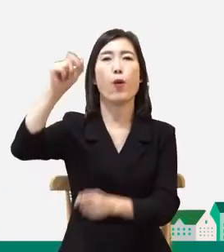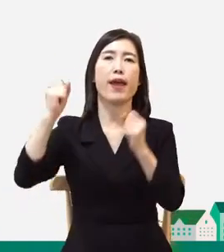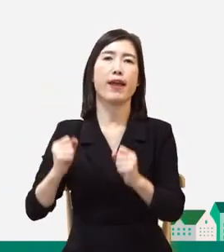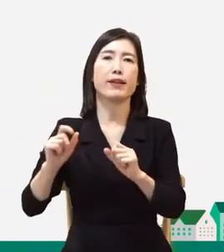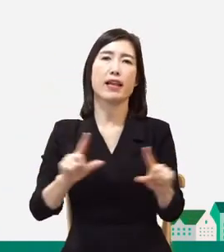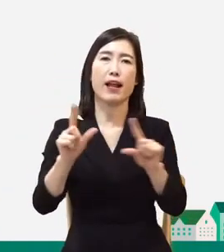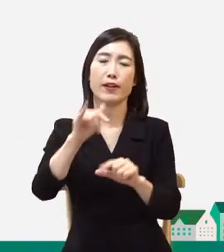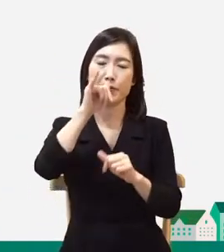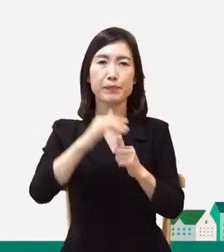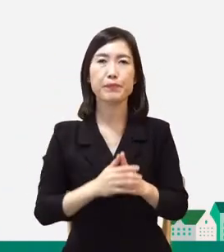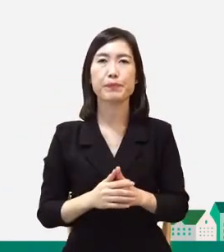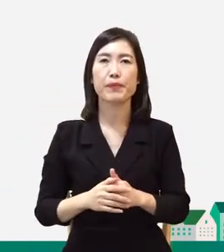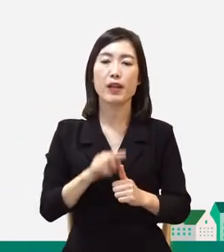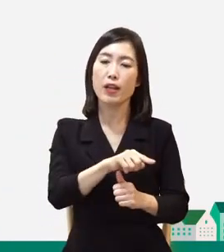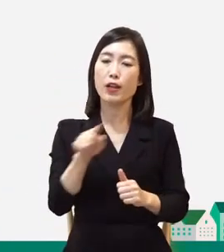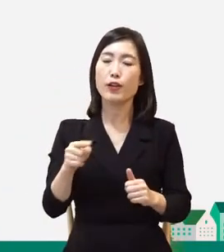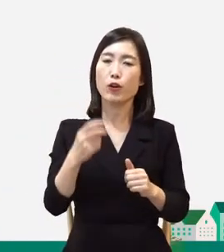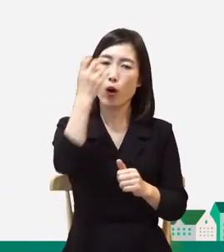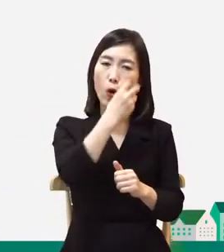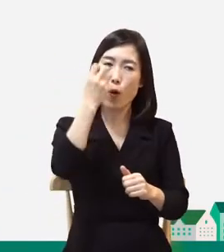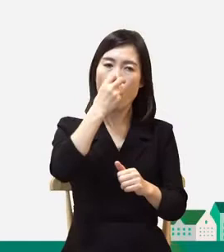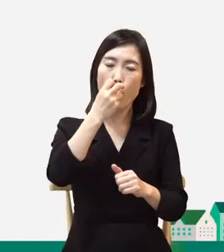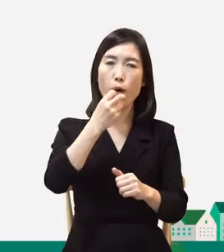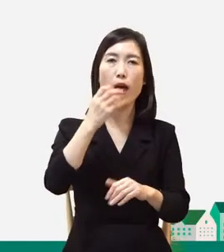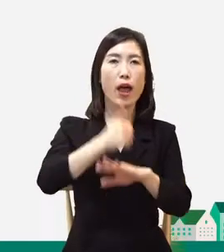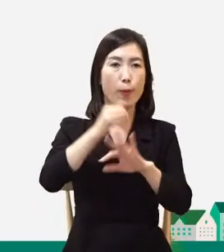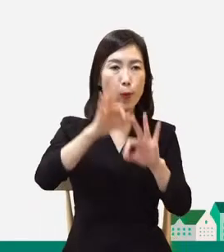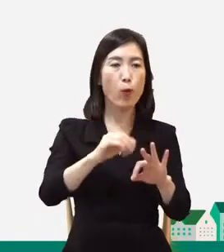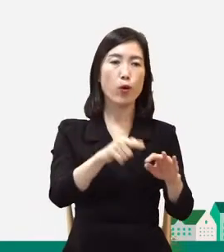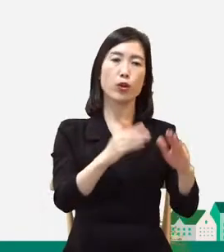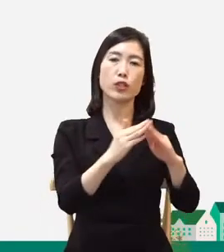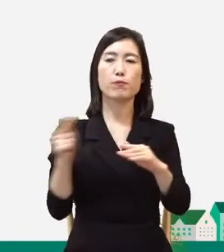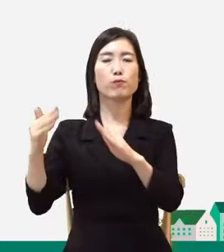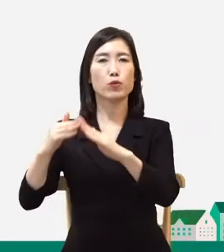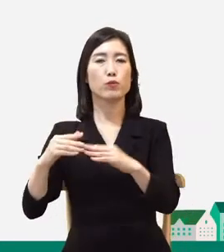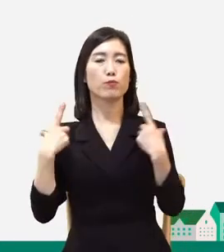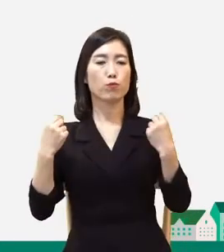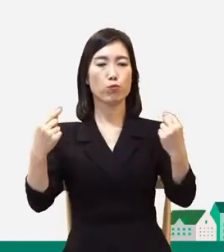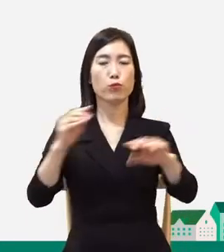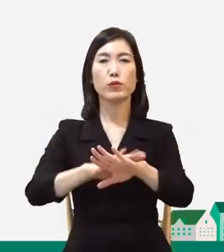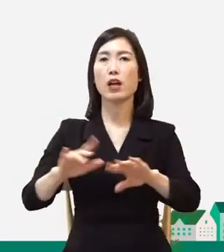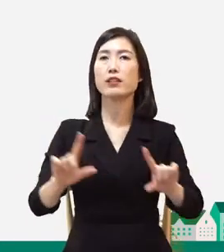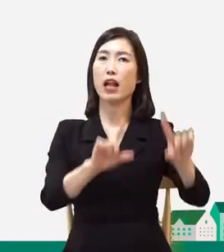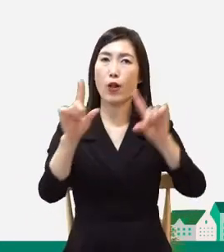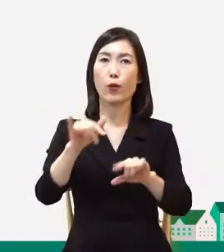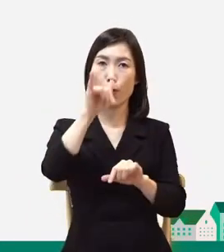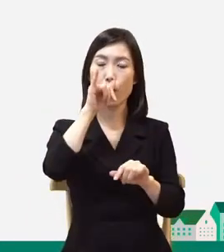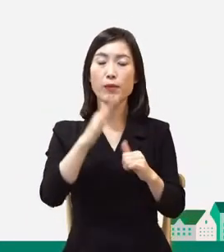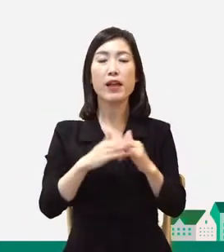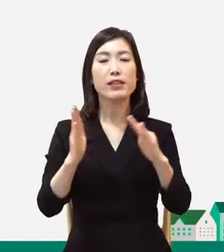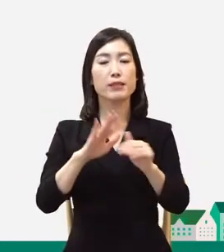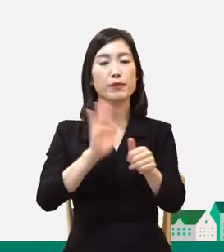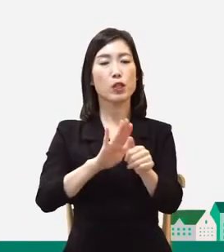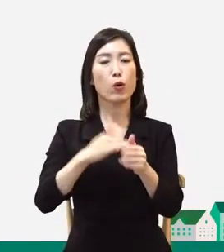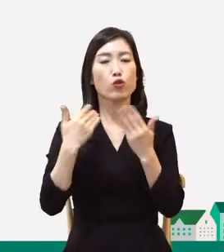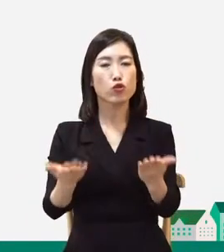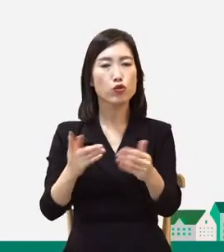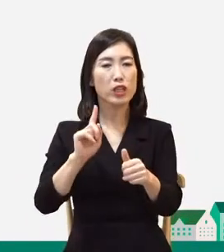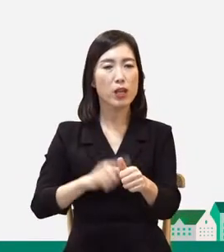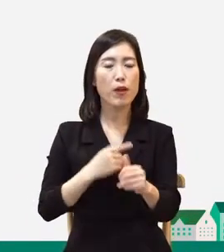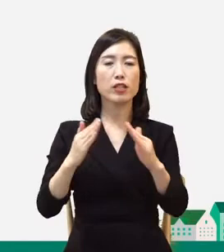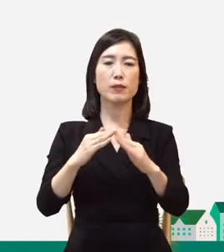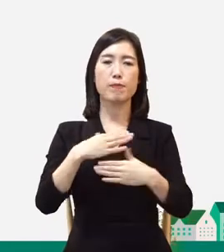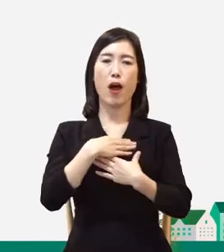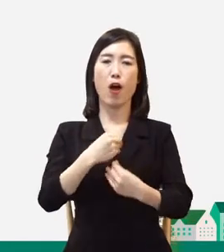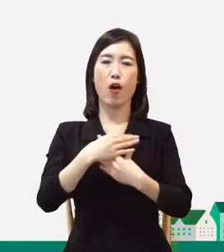지원주택 입주민 주거환경 관련 척도검사 결과 입주민은 모두 주거를 유지하고 있어서 지원주택에서 거주하는 입주민의 주거